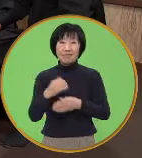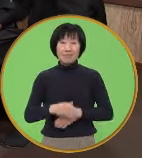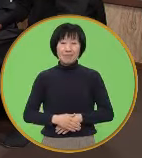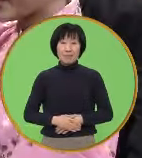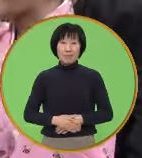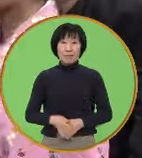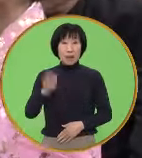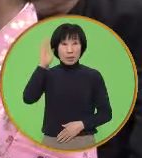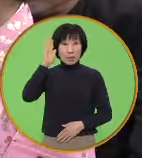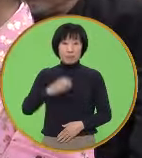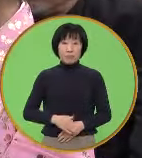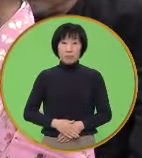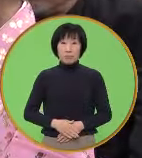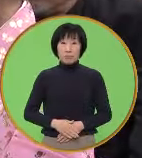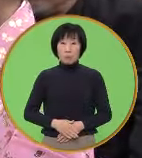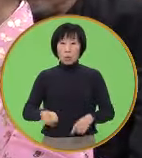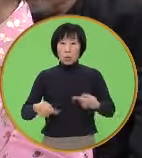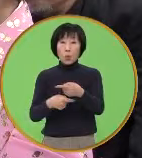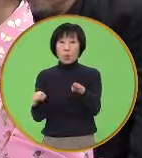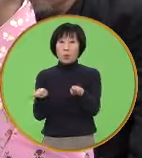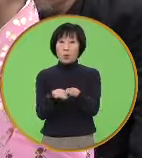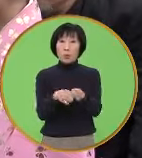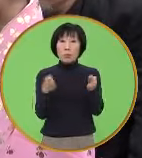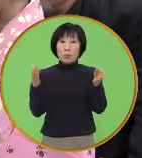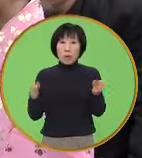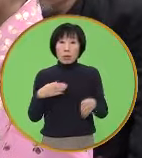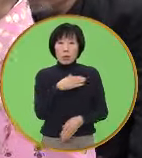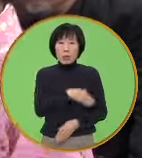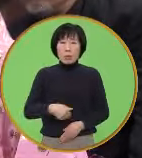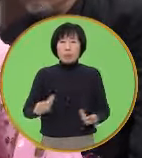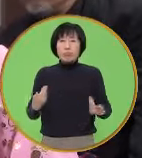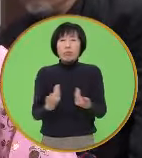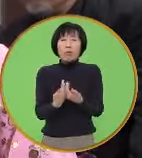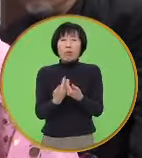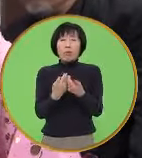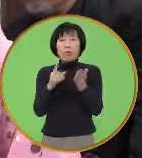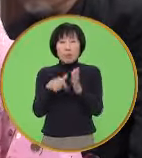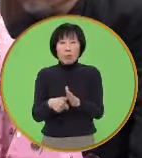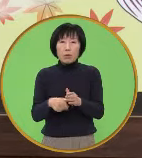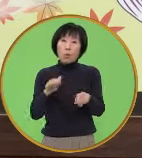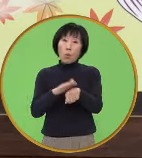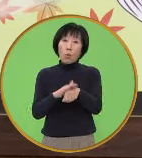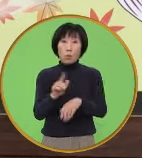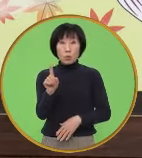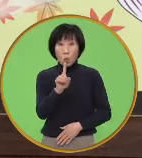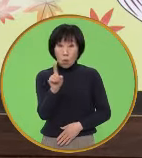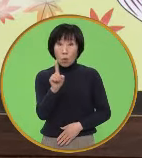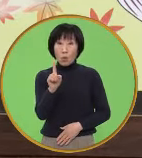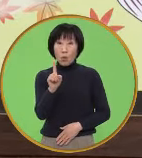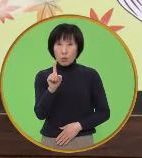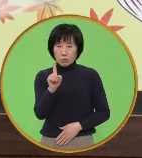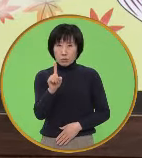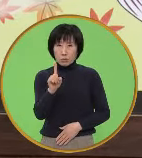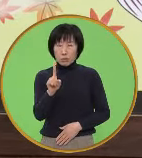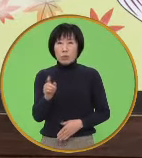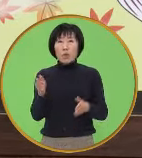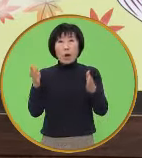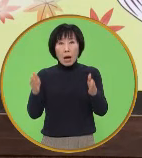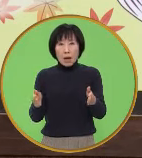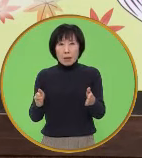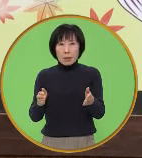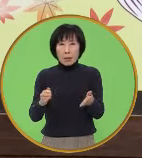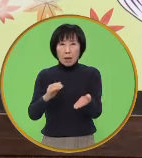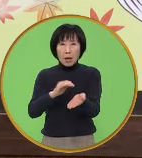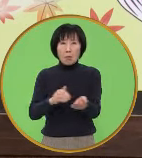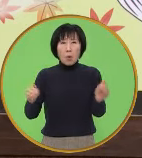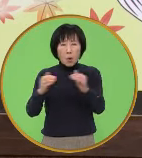はい、年末年始に体調を崩した場合はどうしたらいいのかしら。 年末年始は診療を行う